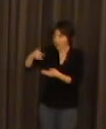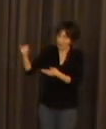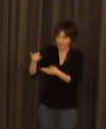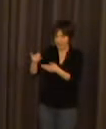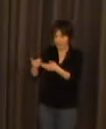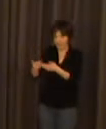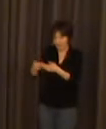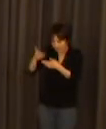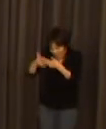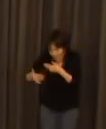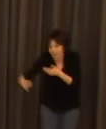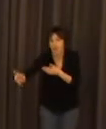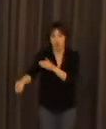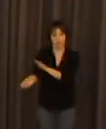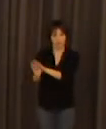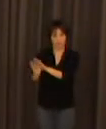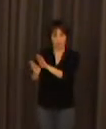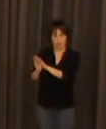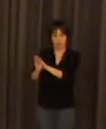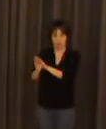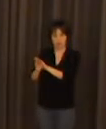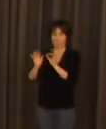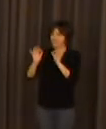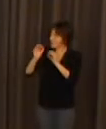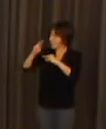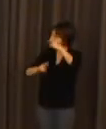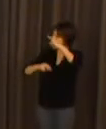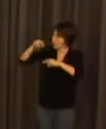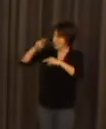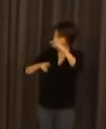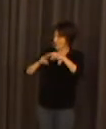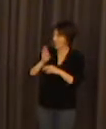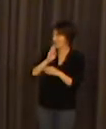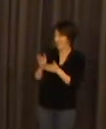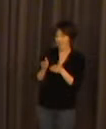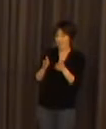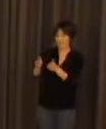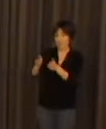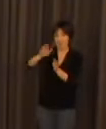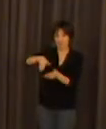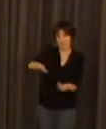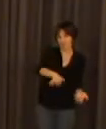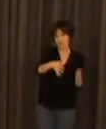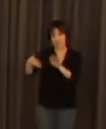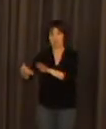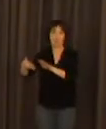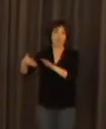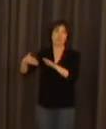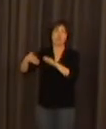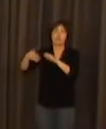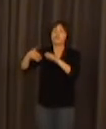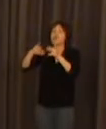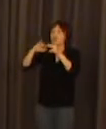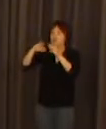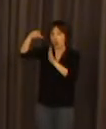progressant any rere any en la construcció i en aquest camí que tendirà cap a la normativització de la llengua de signes,